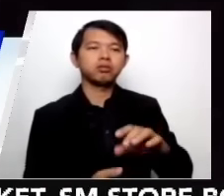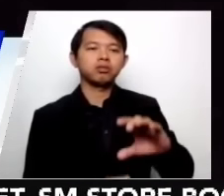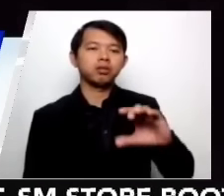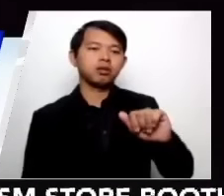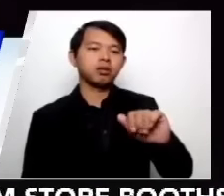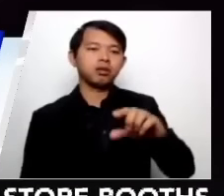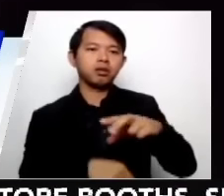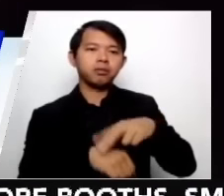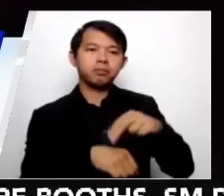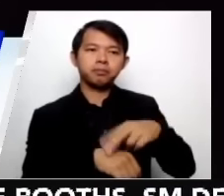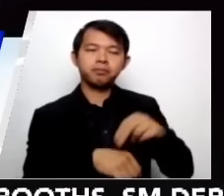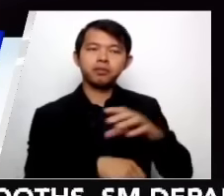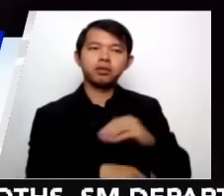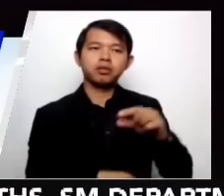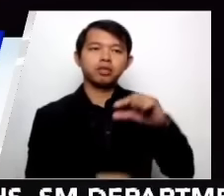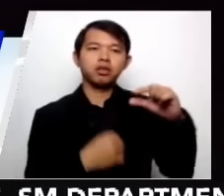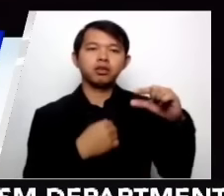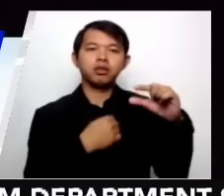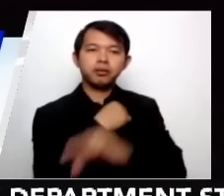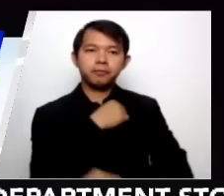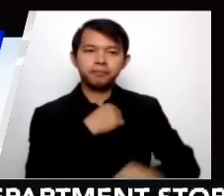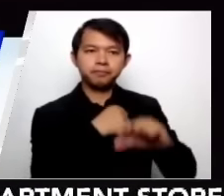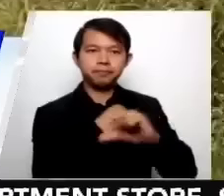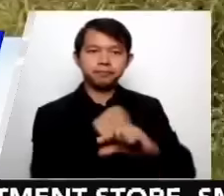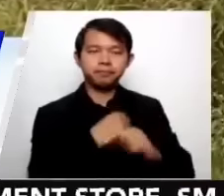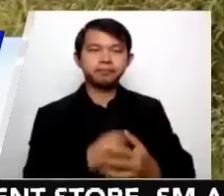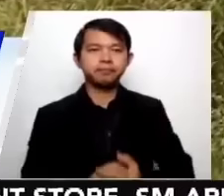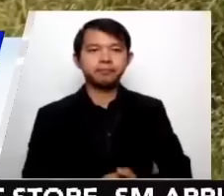Magbabanatan. Anak!